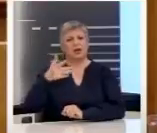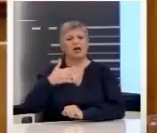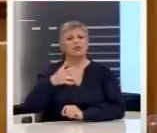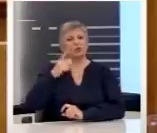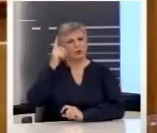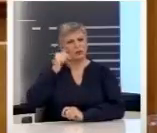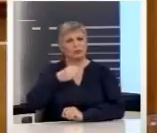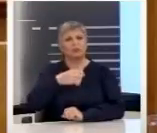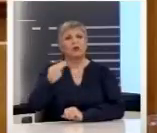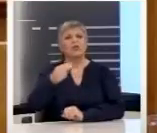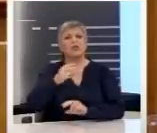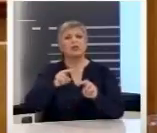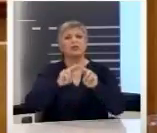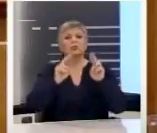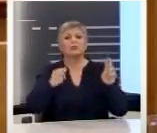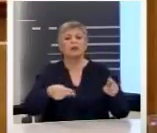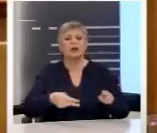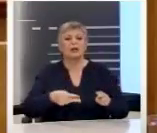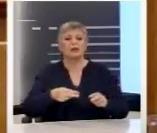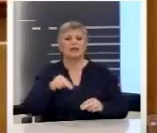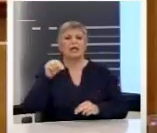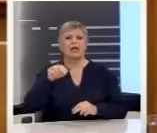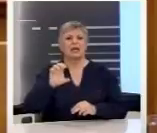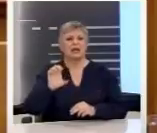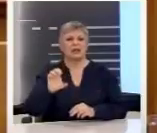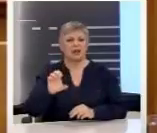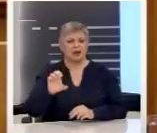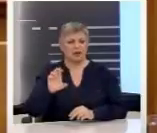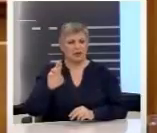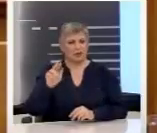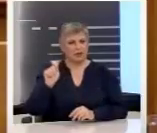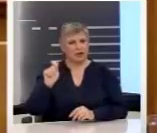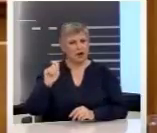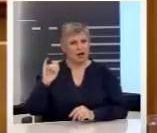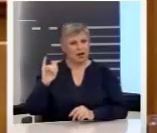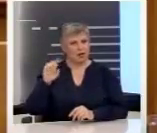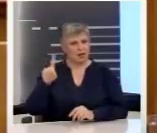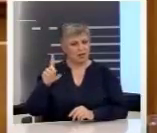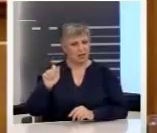του Ιωάννη Κουρτάκη, του Αλέξιου Κούγια και Παντούση Υπευθύνου.